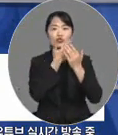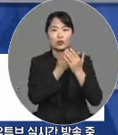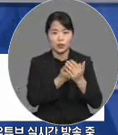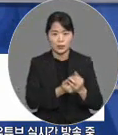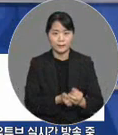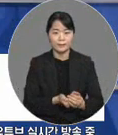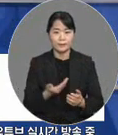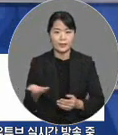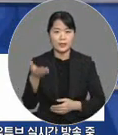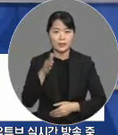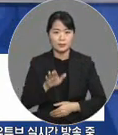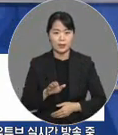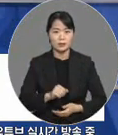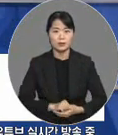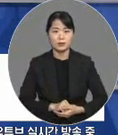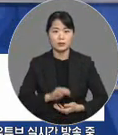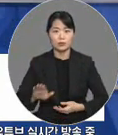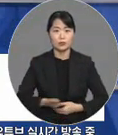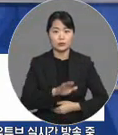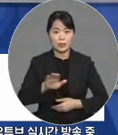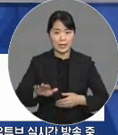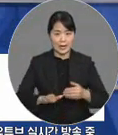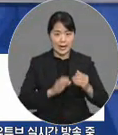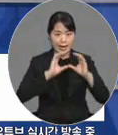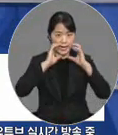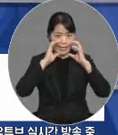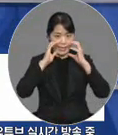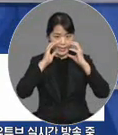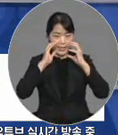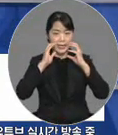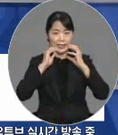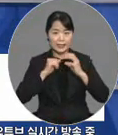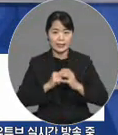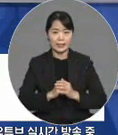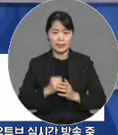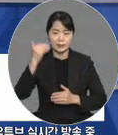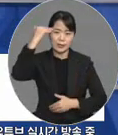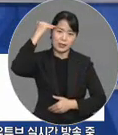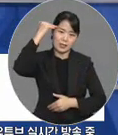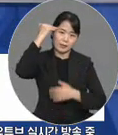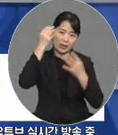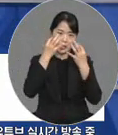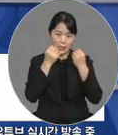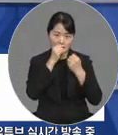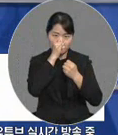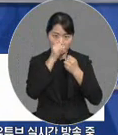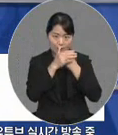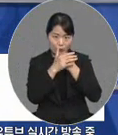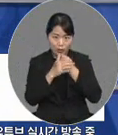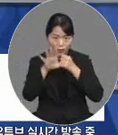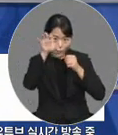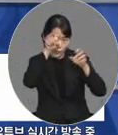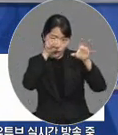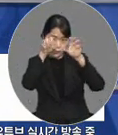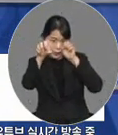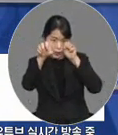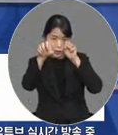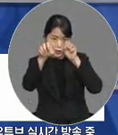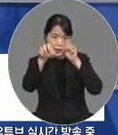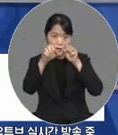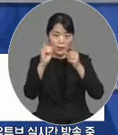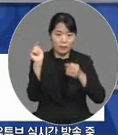하지만 우리 아이들은 여러 가지 장애인 때문에 각각 배움의 속도에 차이가 나게